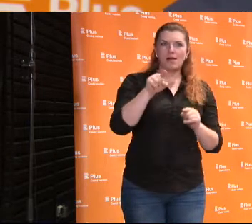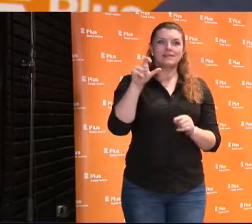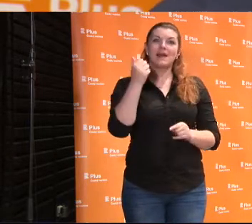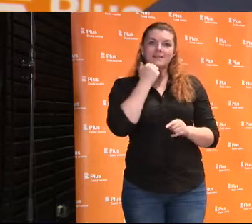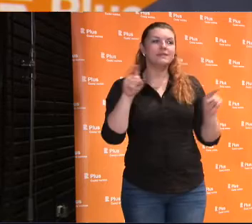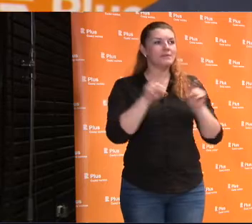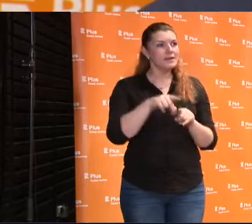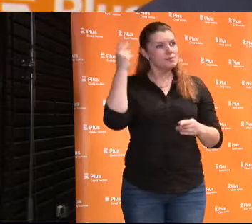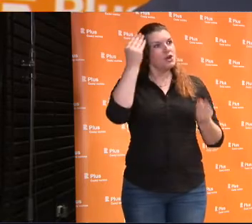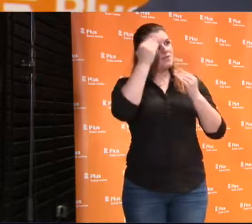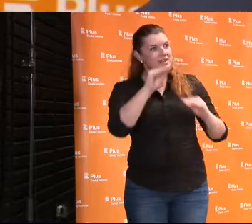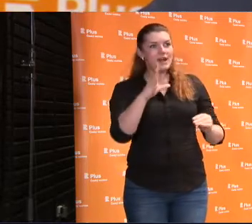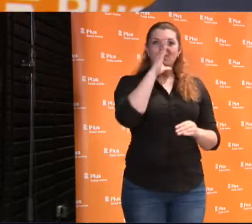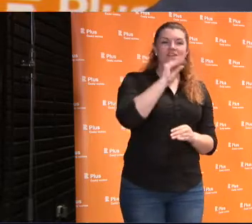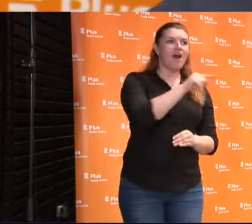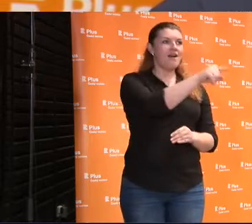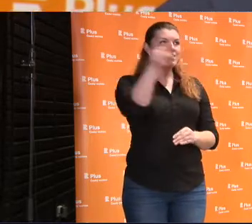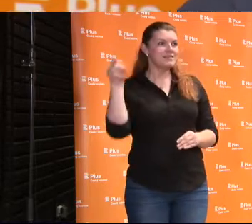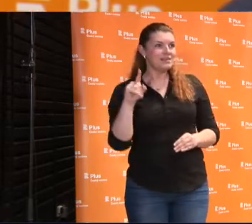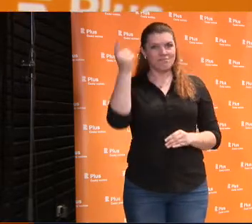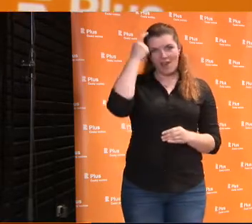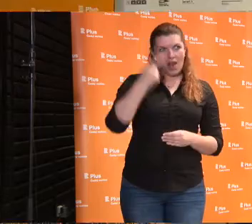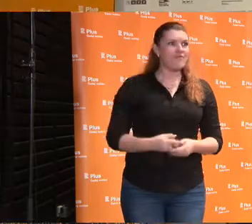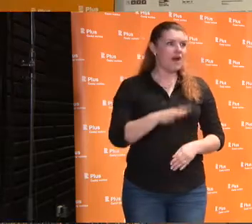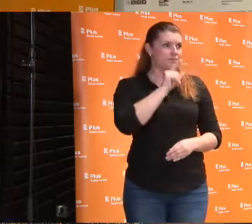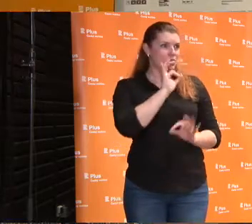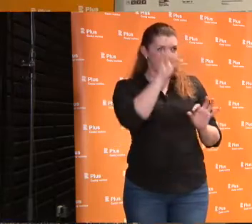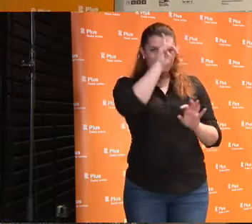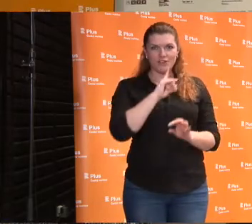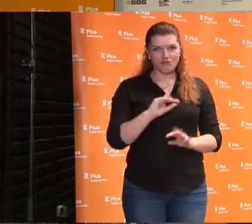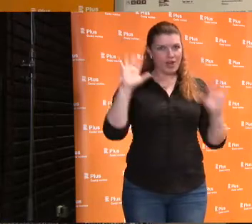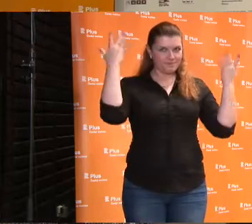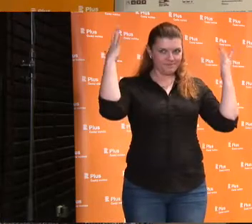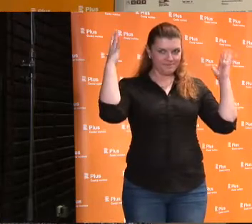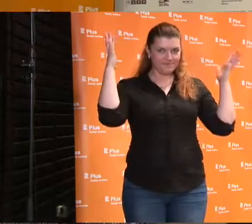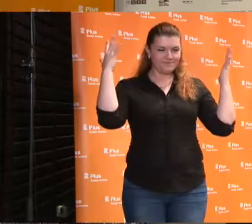vítám diváky v sále Horáckého divadla v Jihlavě. Dobrý večer.